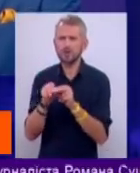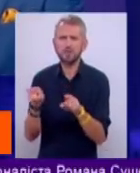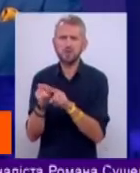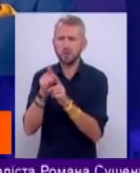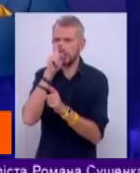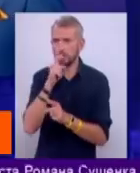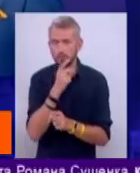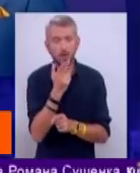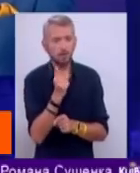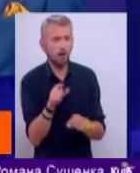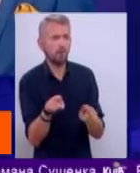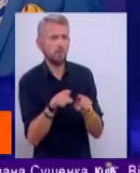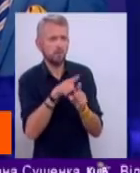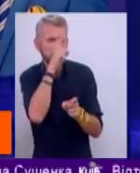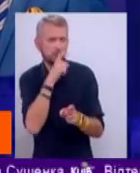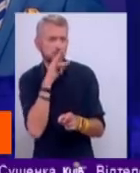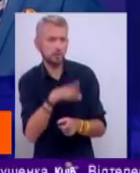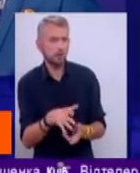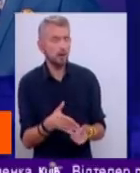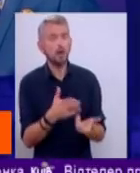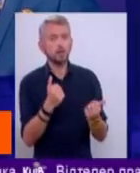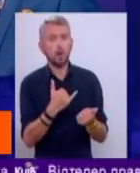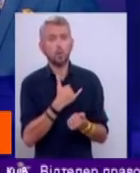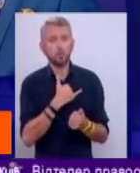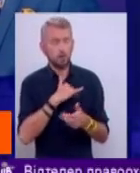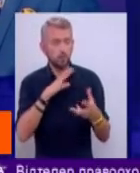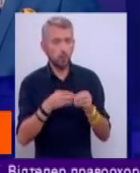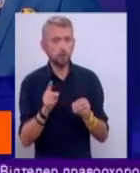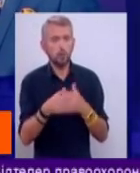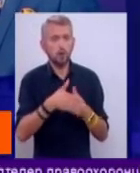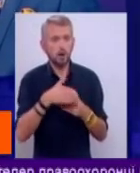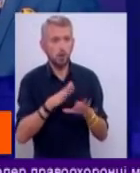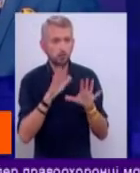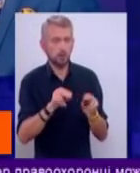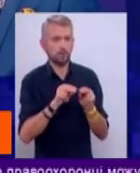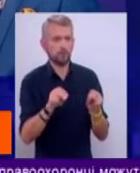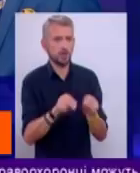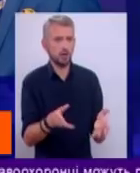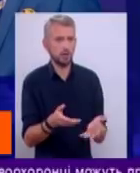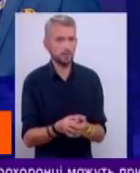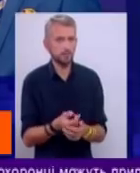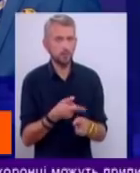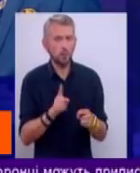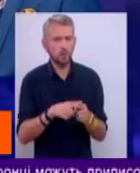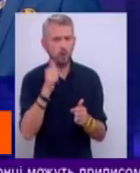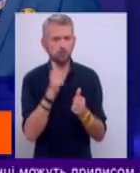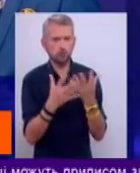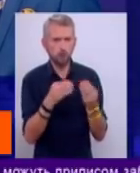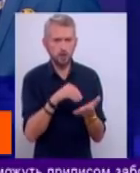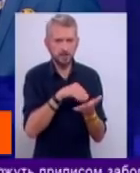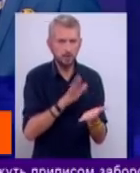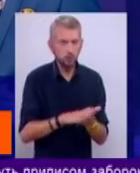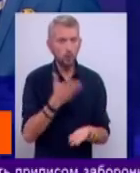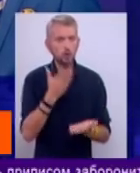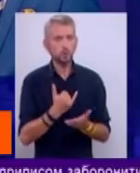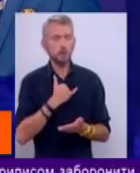одно не зрозуміє, так? Тому що взагалі в нас і виходить, що карає тільки вчитель. Оцей щоденник записую. А